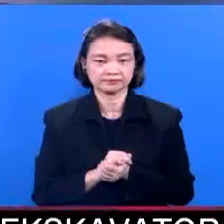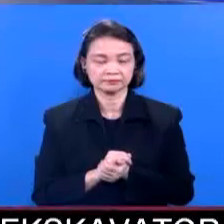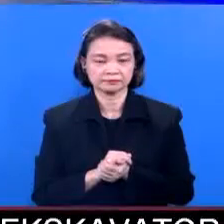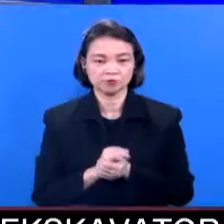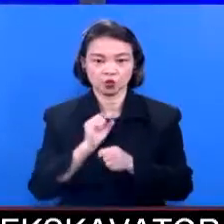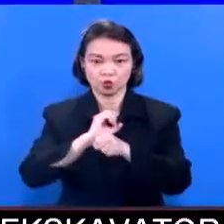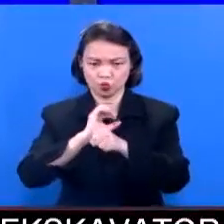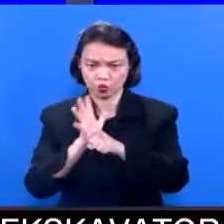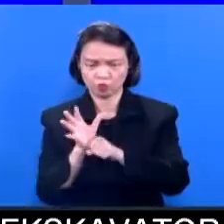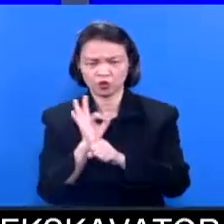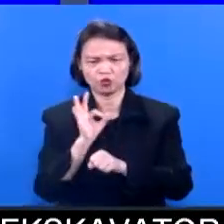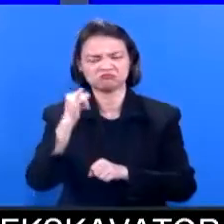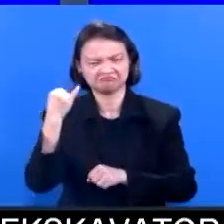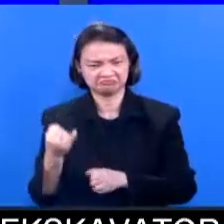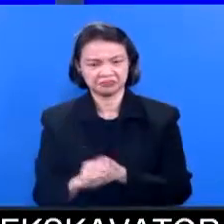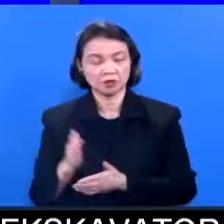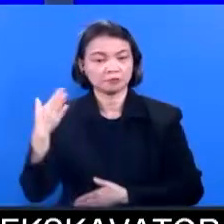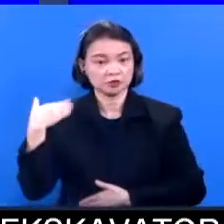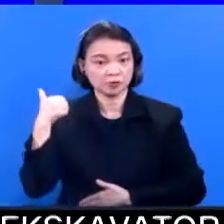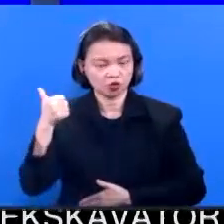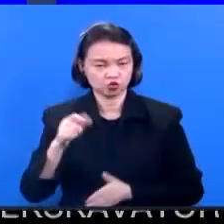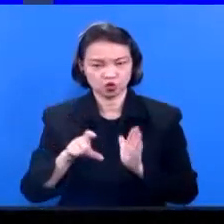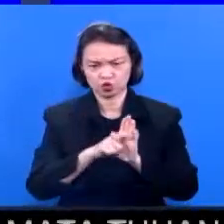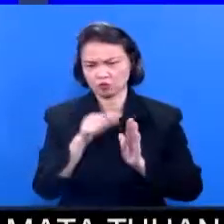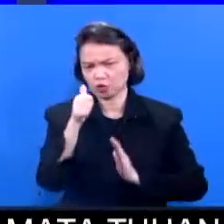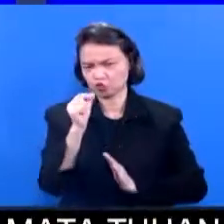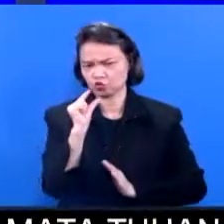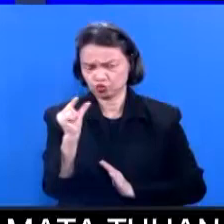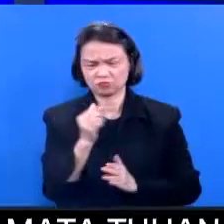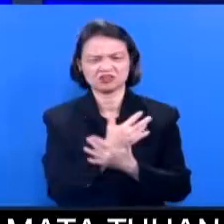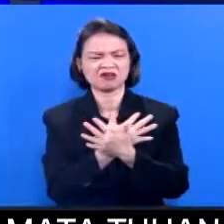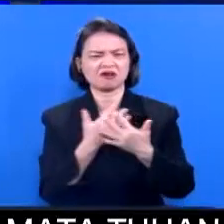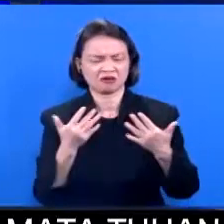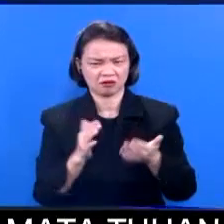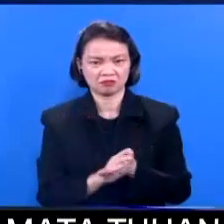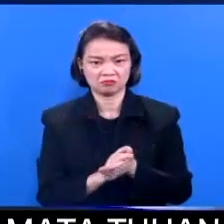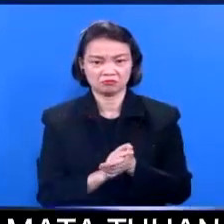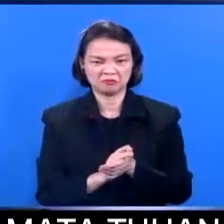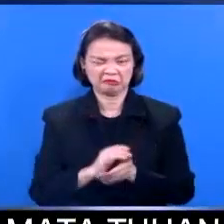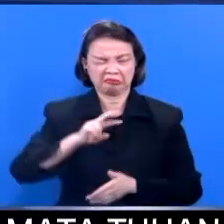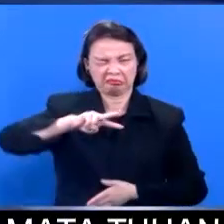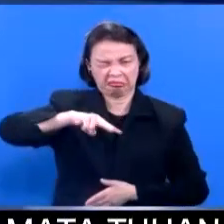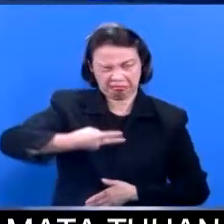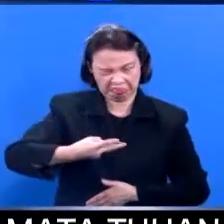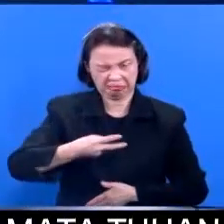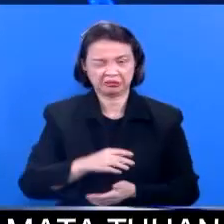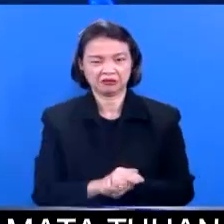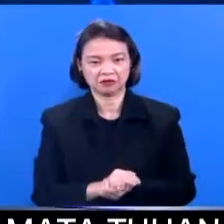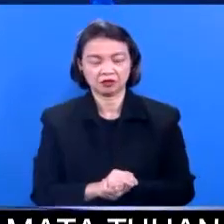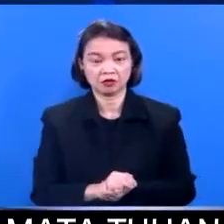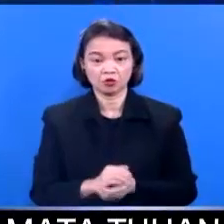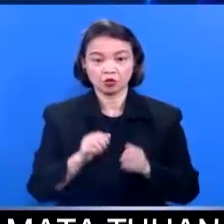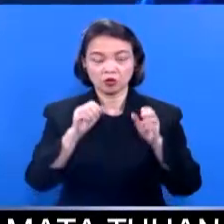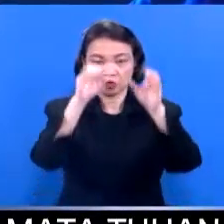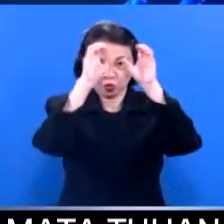Di masa pandemi yang belum berakhir, pejabat seharusnya menjadi panutan bagi rakyatnya. Namun yang terjadi justru sebaliknya. Menggelar hajatan usai